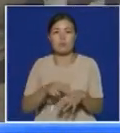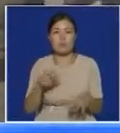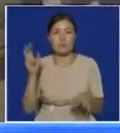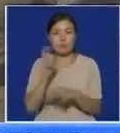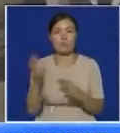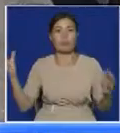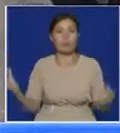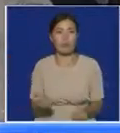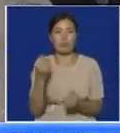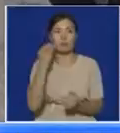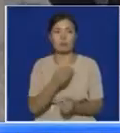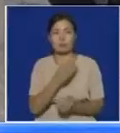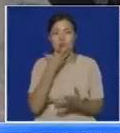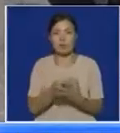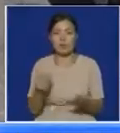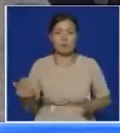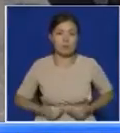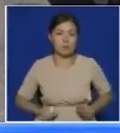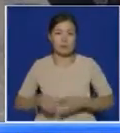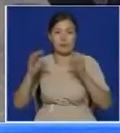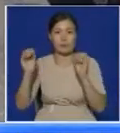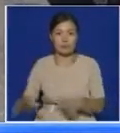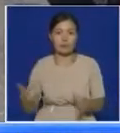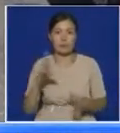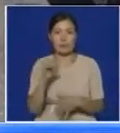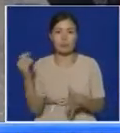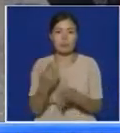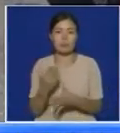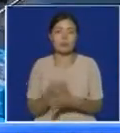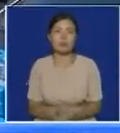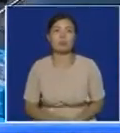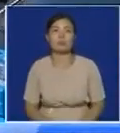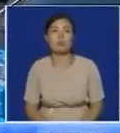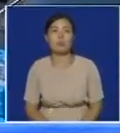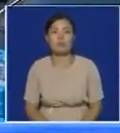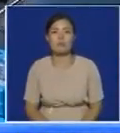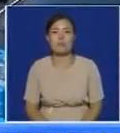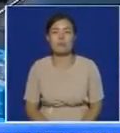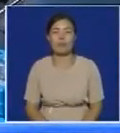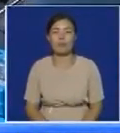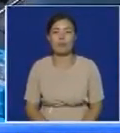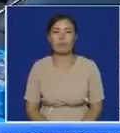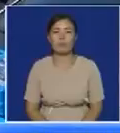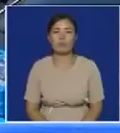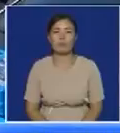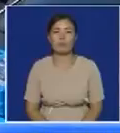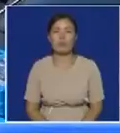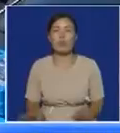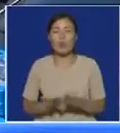проявив героизм, рискуя своими жизнями, бросились на помощь. В то время у нас не было таких жилетов, не было